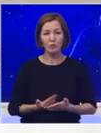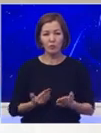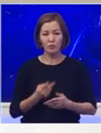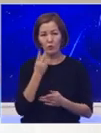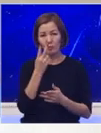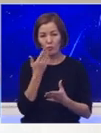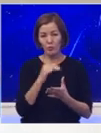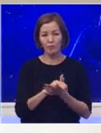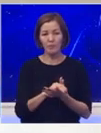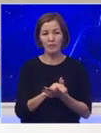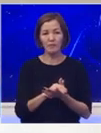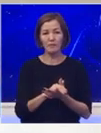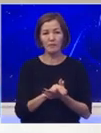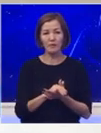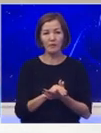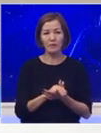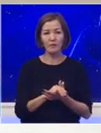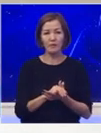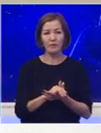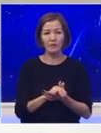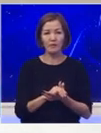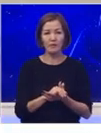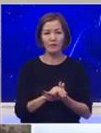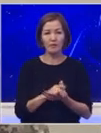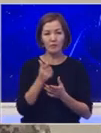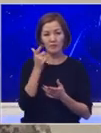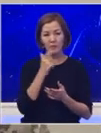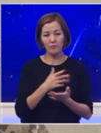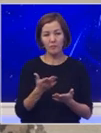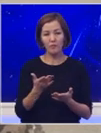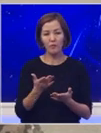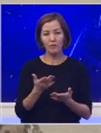көріп, арғырай осы өз